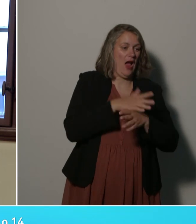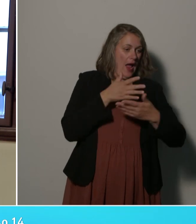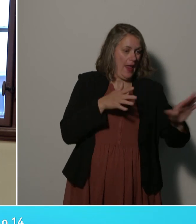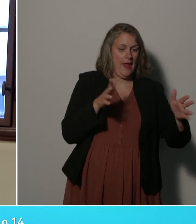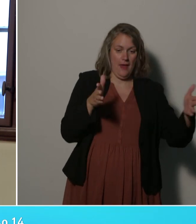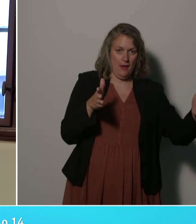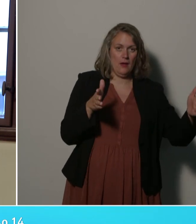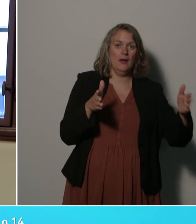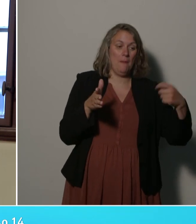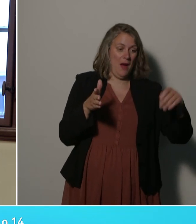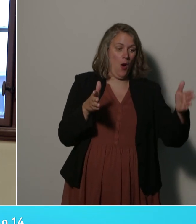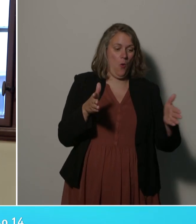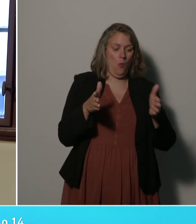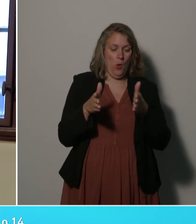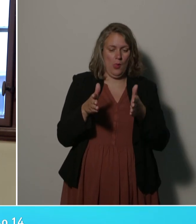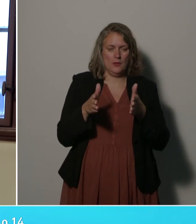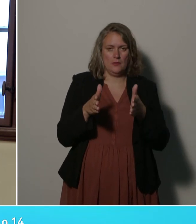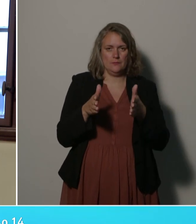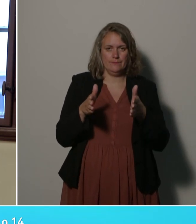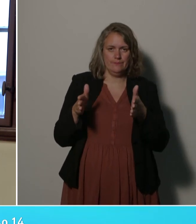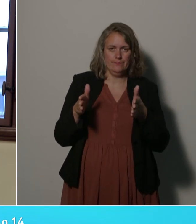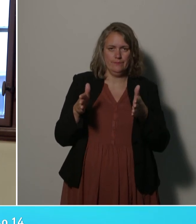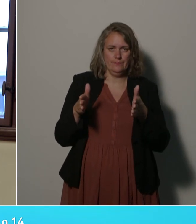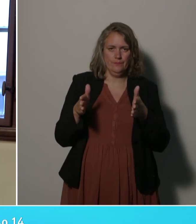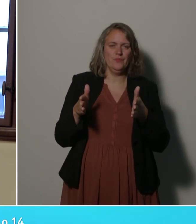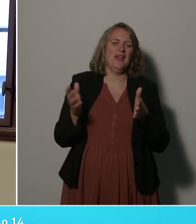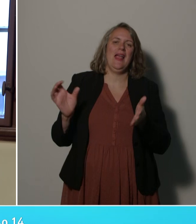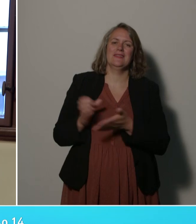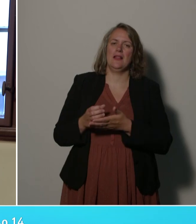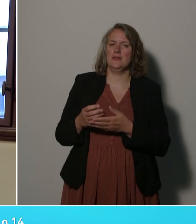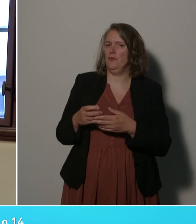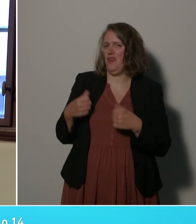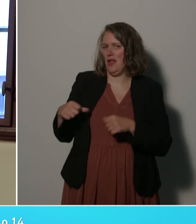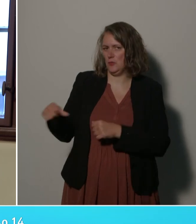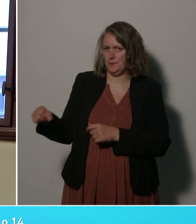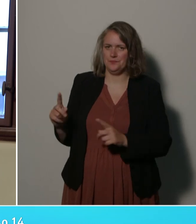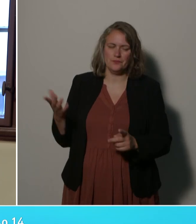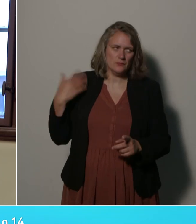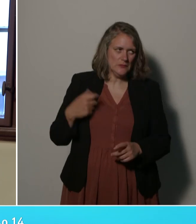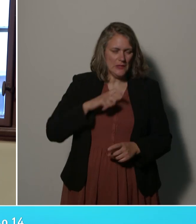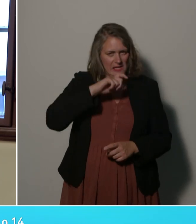und auch tatsächlich anzutreffen wirklich ist. Das hat auch uns einige Kraft